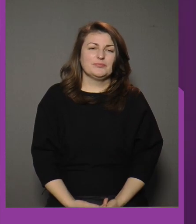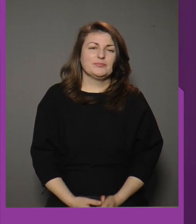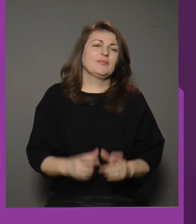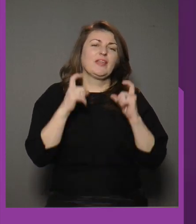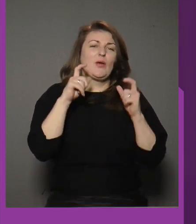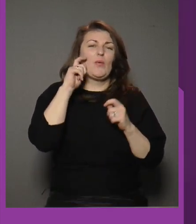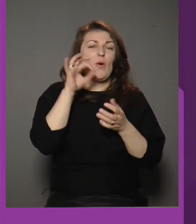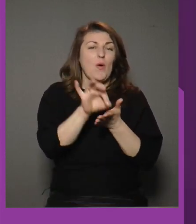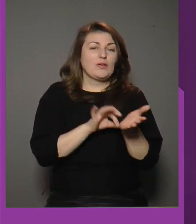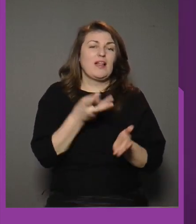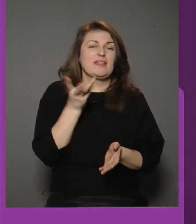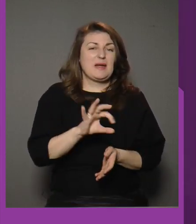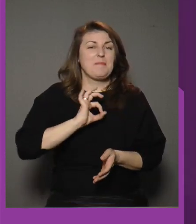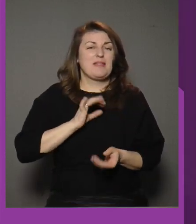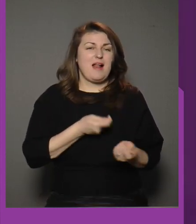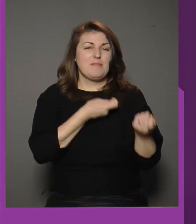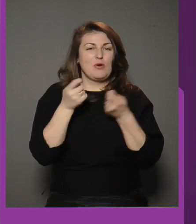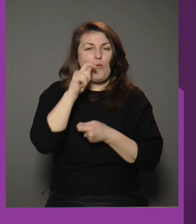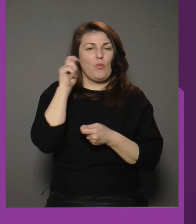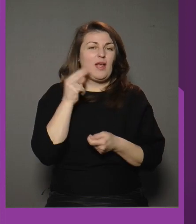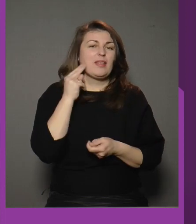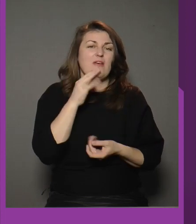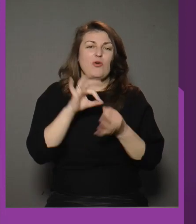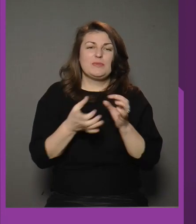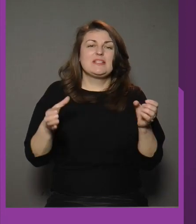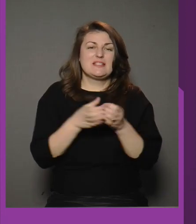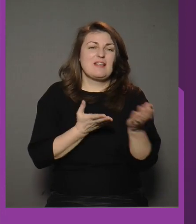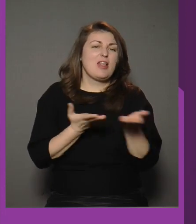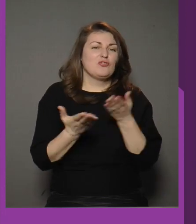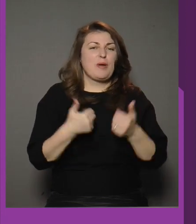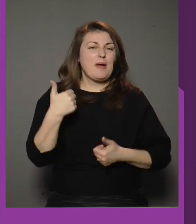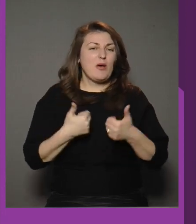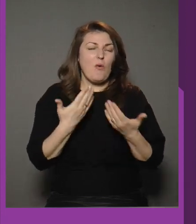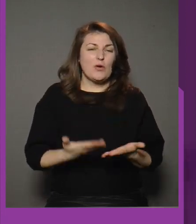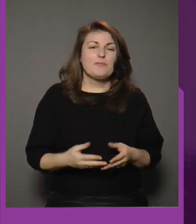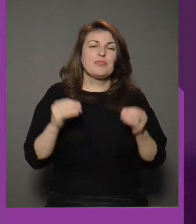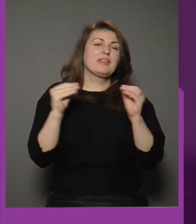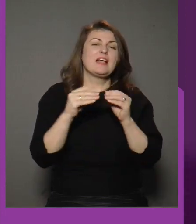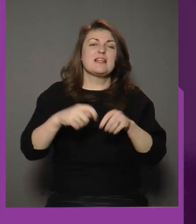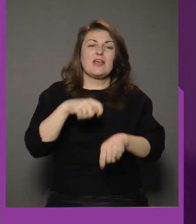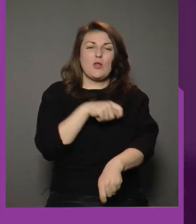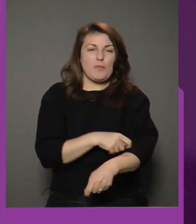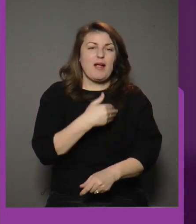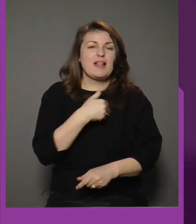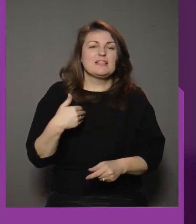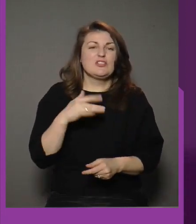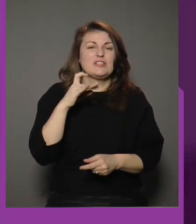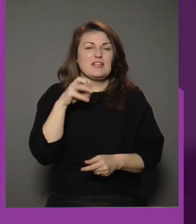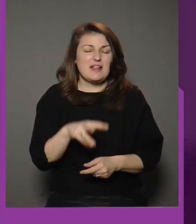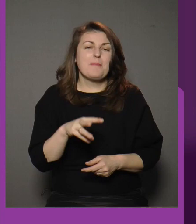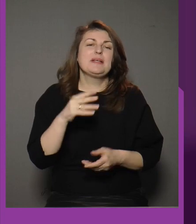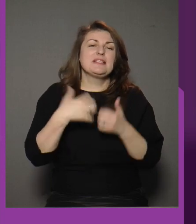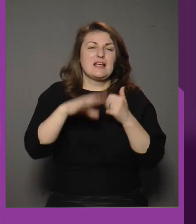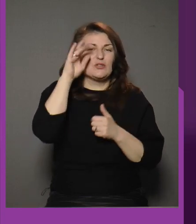Україна! Одразу три медалі приносить Україні дефлімпійська збірна з лижних перегонів. 10 кілометрів класичним стилем серед